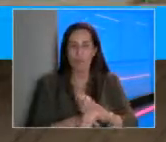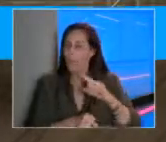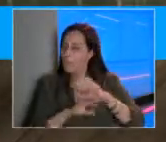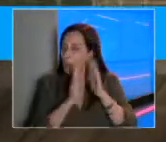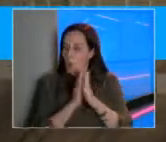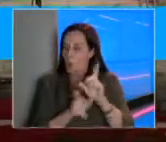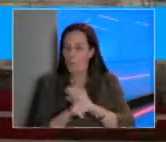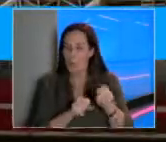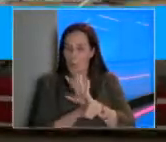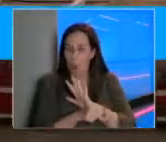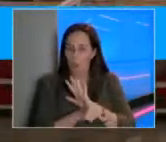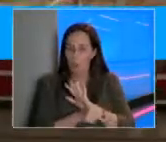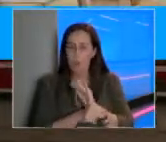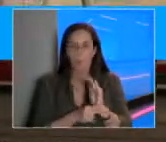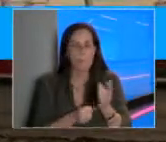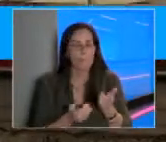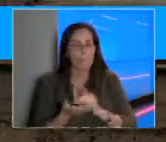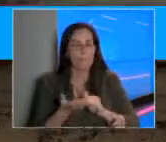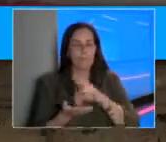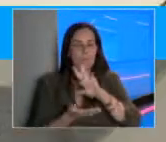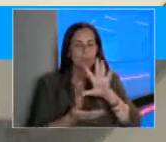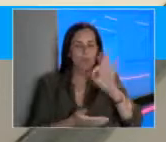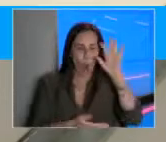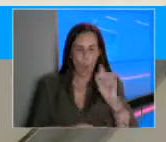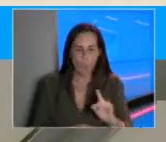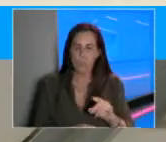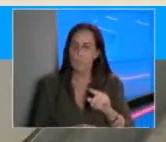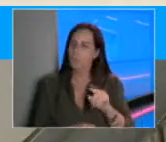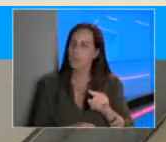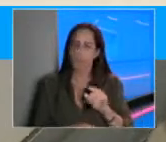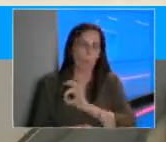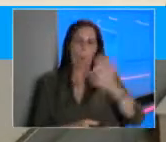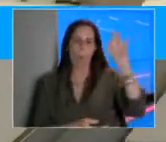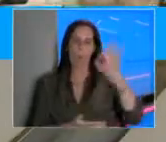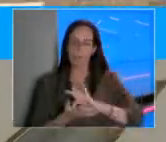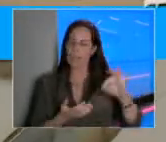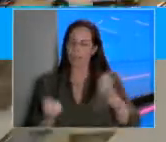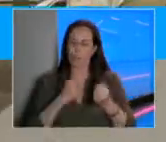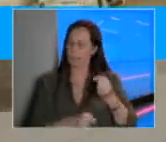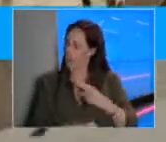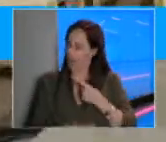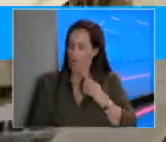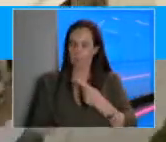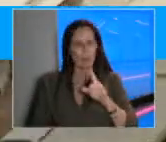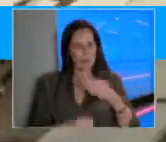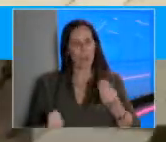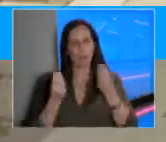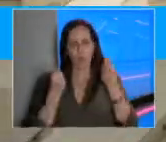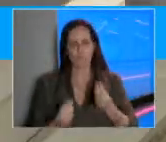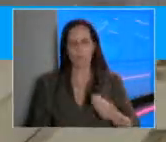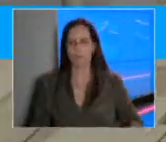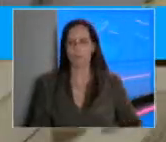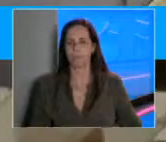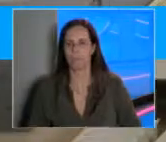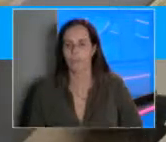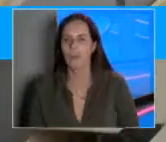תקופת הקורונה, והמינימום שלה היה 25%. זו תעודת הצטיינות למשרד התחבורה, צריך לומר להם גם דברים טובים, הם